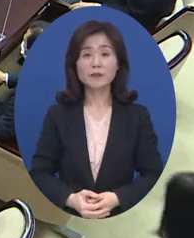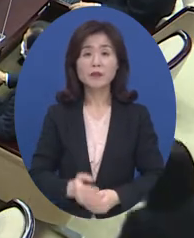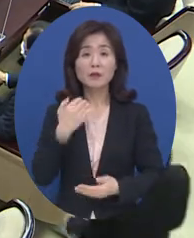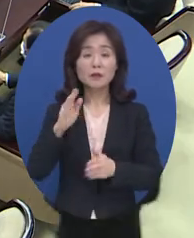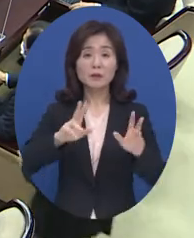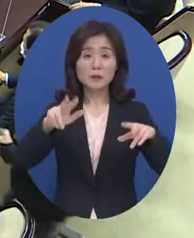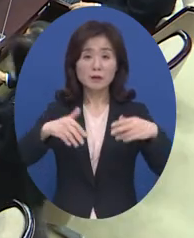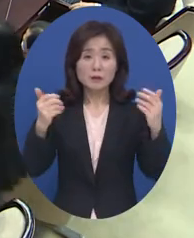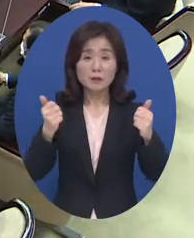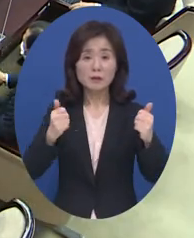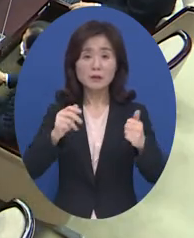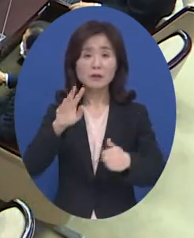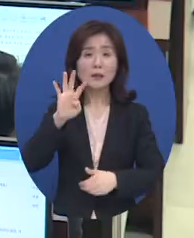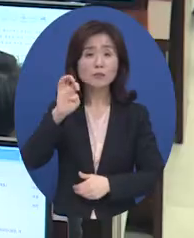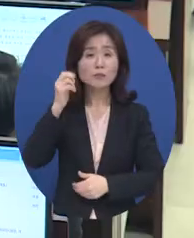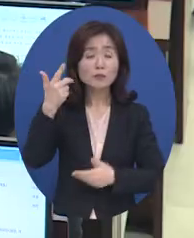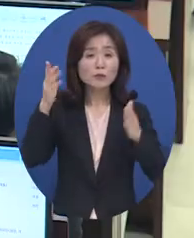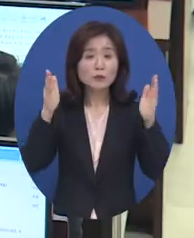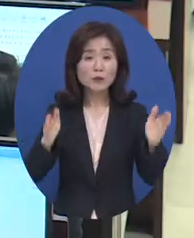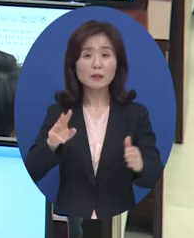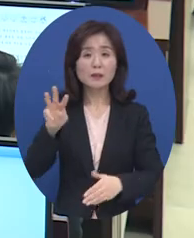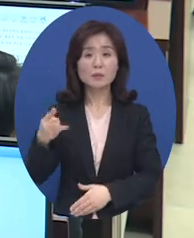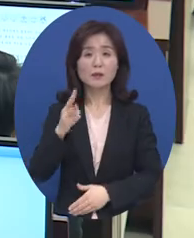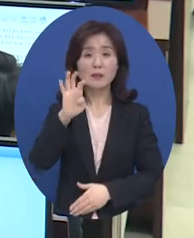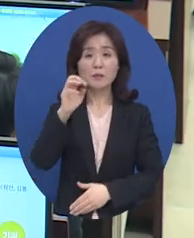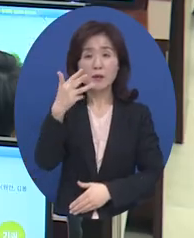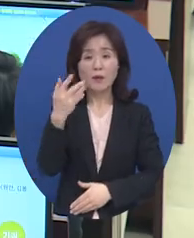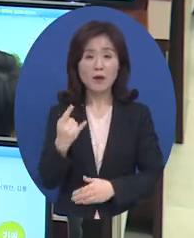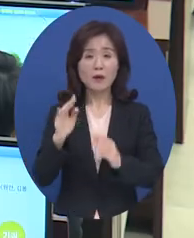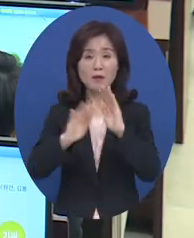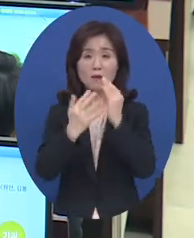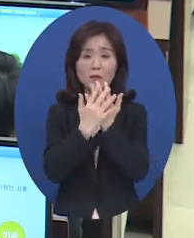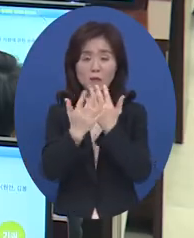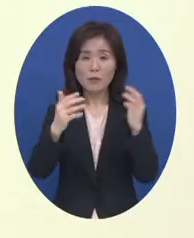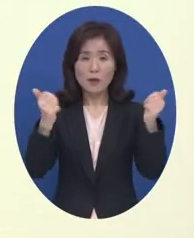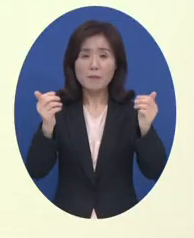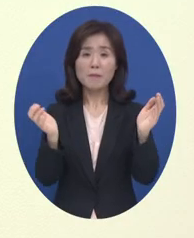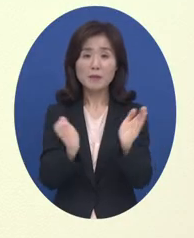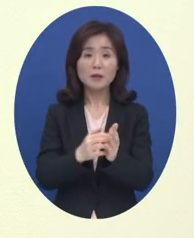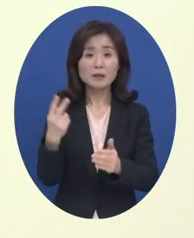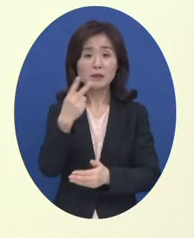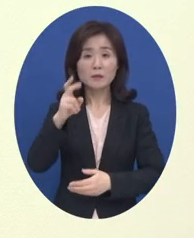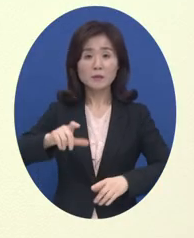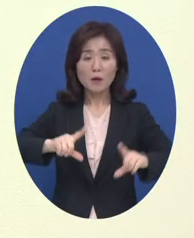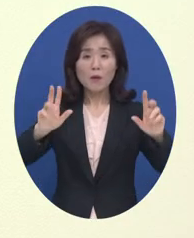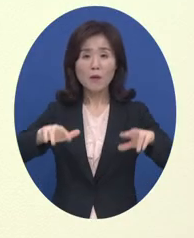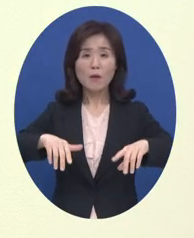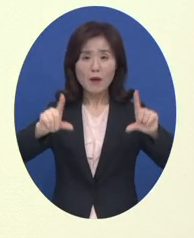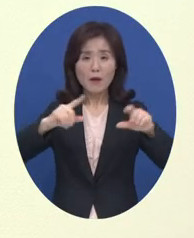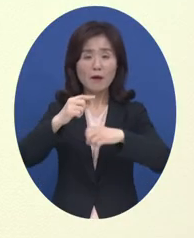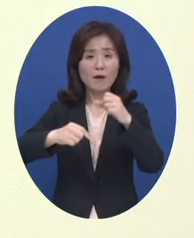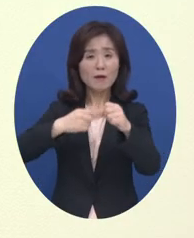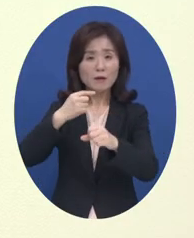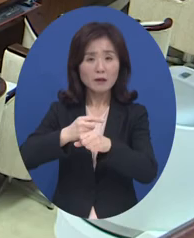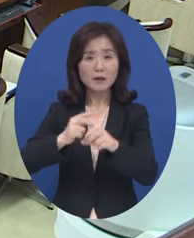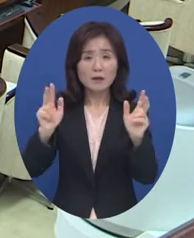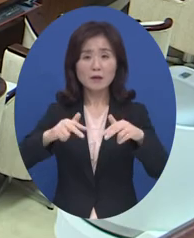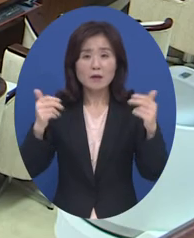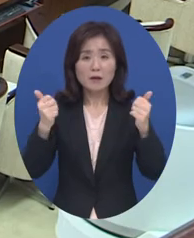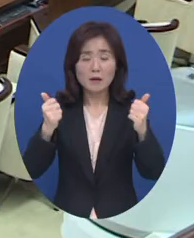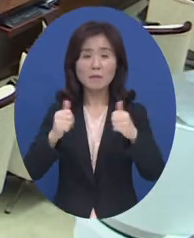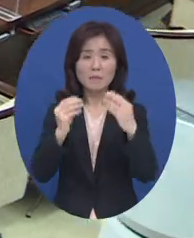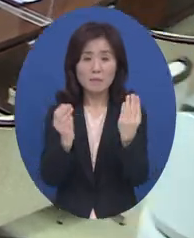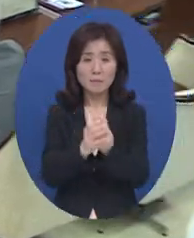경기도의회 는 40 6일간의 제 348회 정례회 를 마치며 2020년 올해 의사 일정을 모두 마무리 했습니다